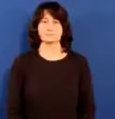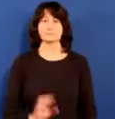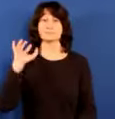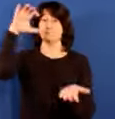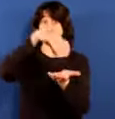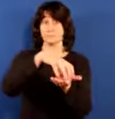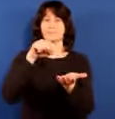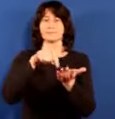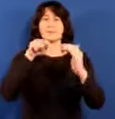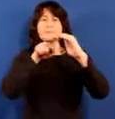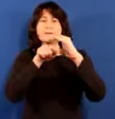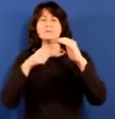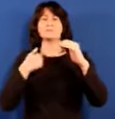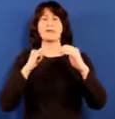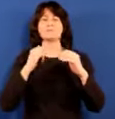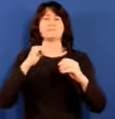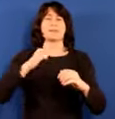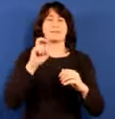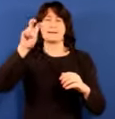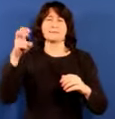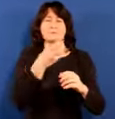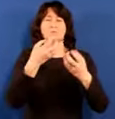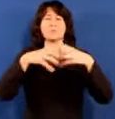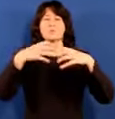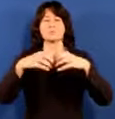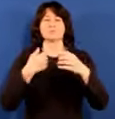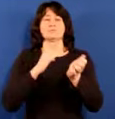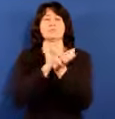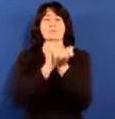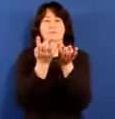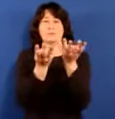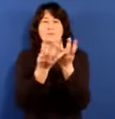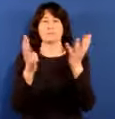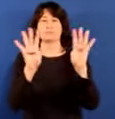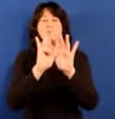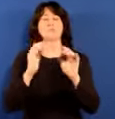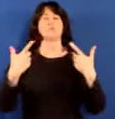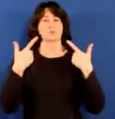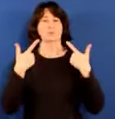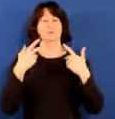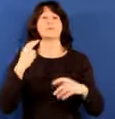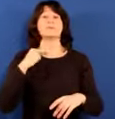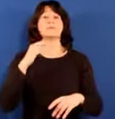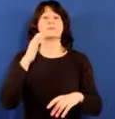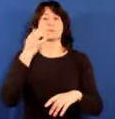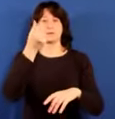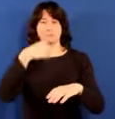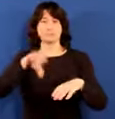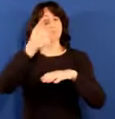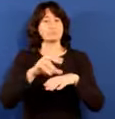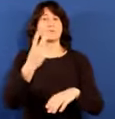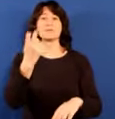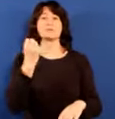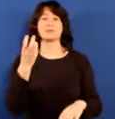Bizkaiko Foru Aldundiko nekazaritza sailak 2,5 milioi euroko dirulaguntzak eman ditu. Oio, erruleen kaiolak